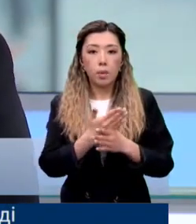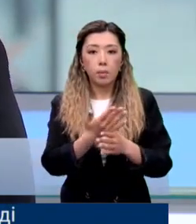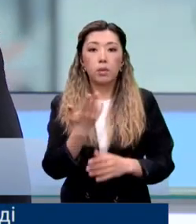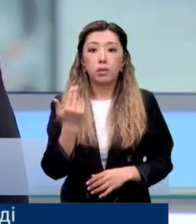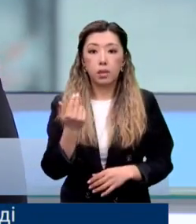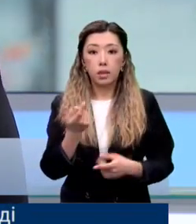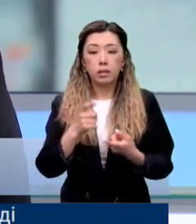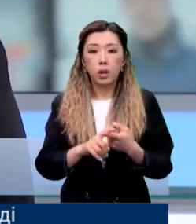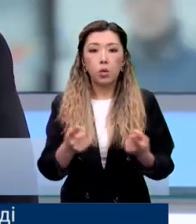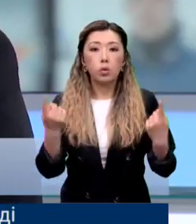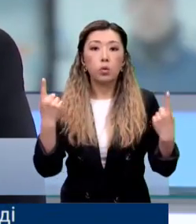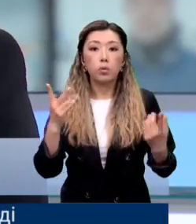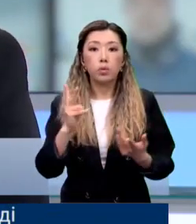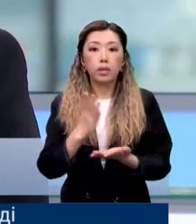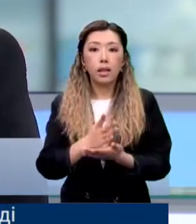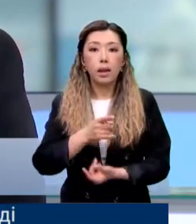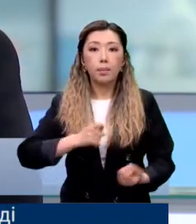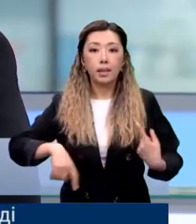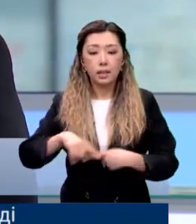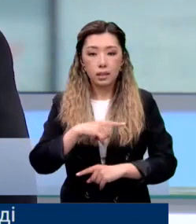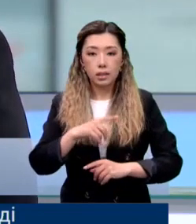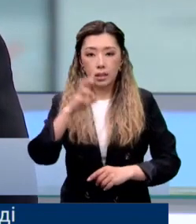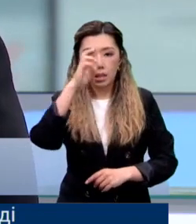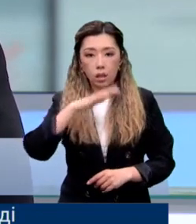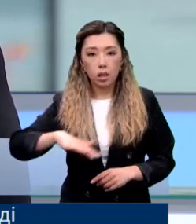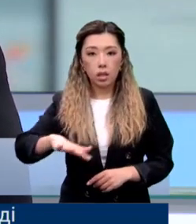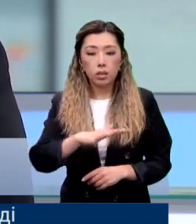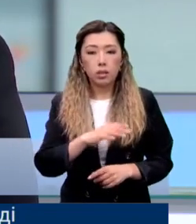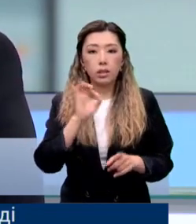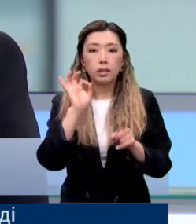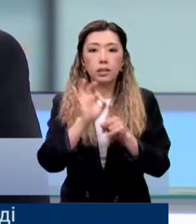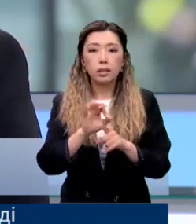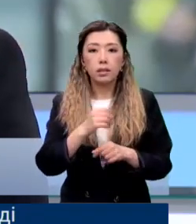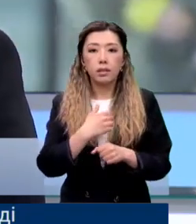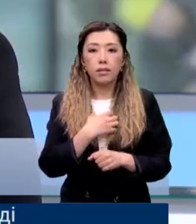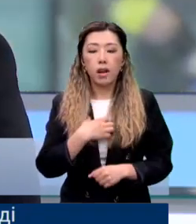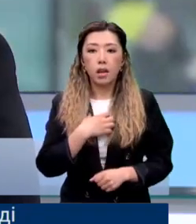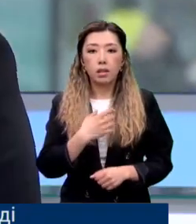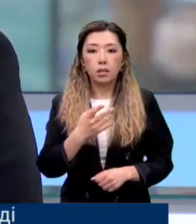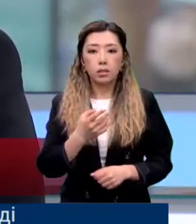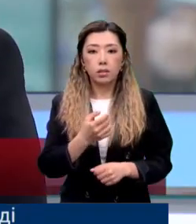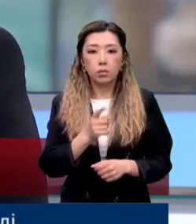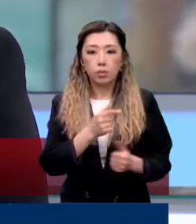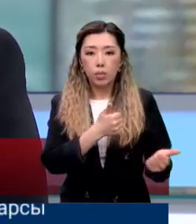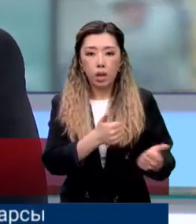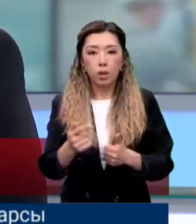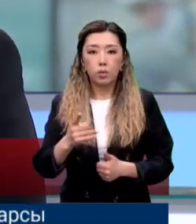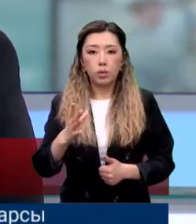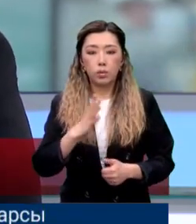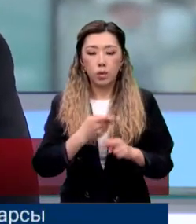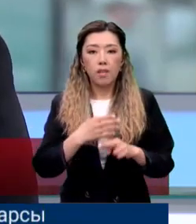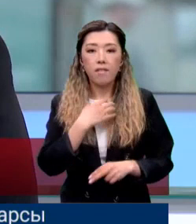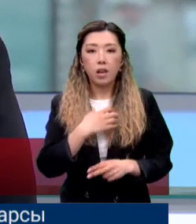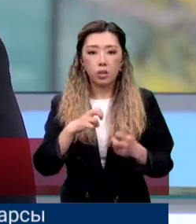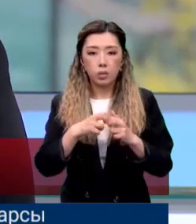тем более крупный бизнес, да, в стране, где благополучие, в принципе, социальные проблемы решаются.